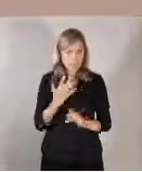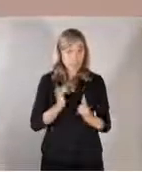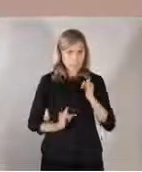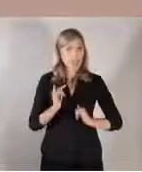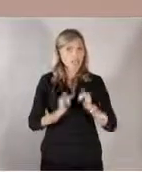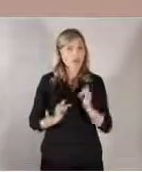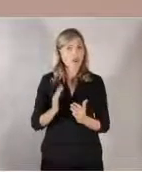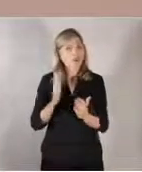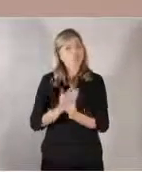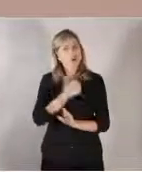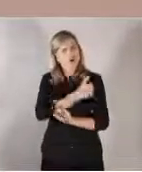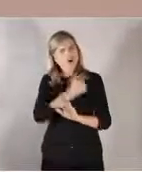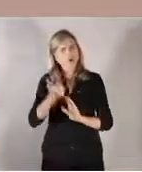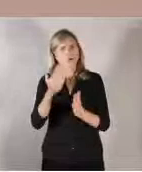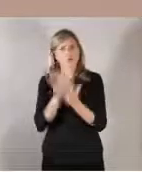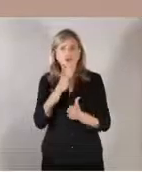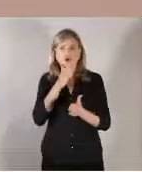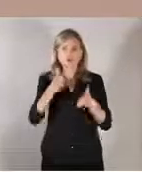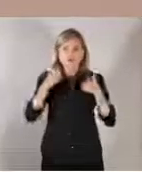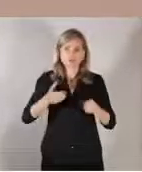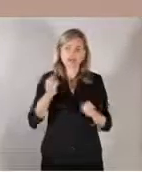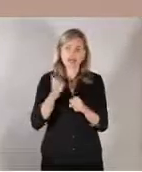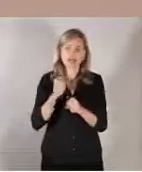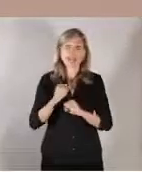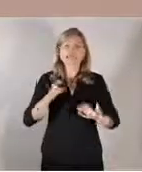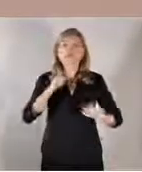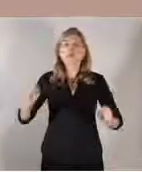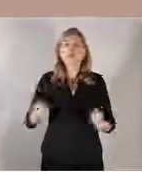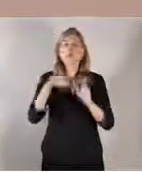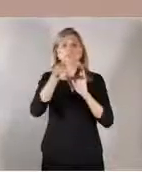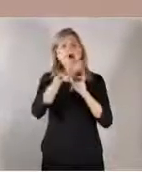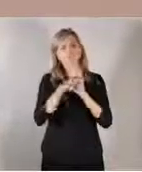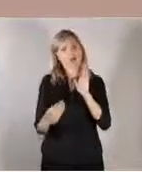www.hradeckralove.cz